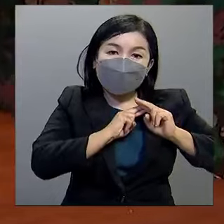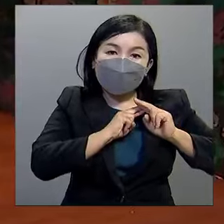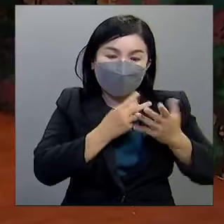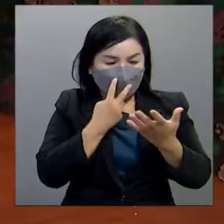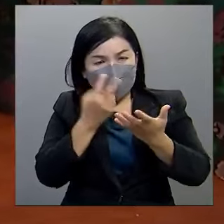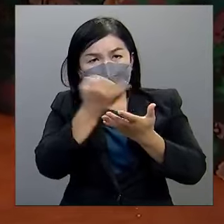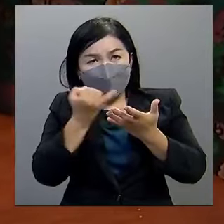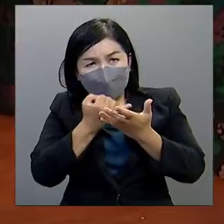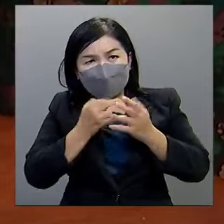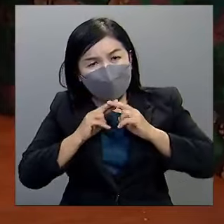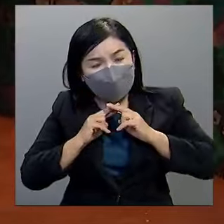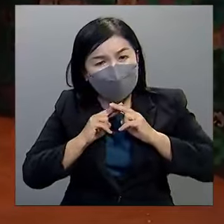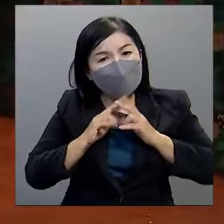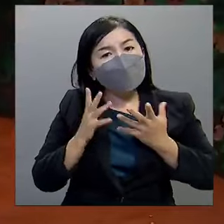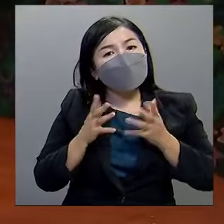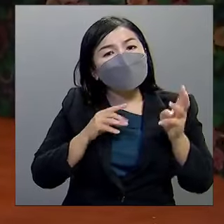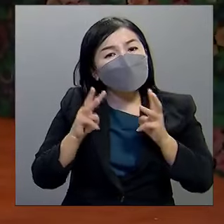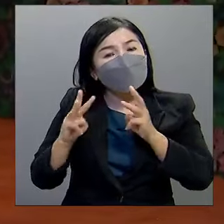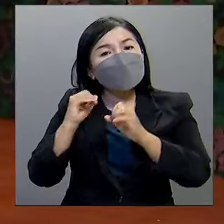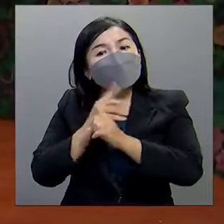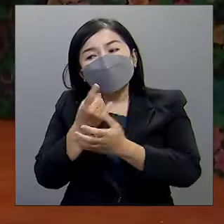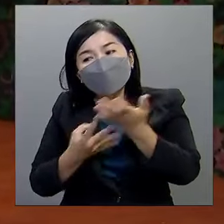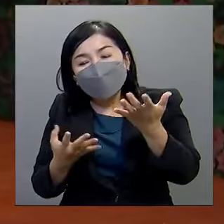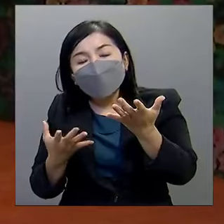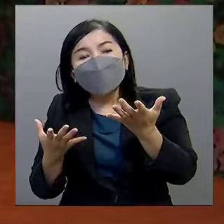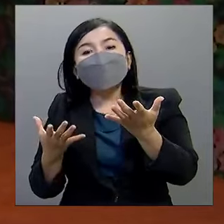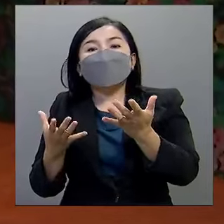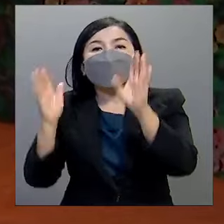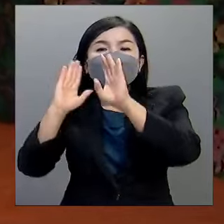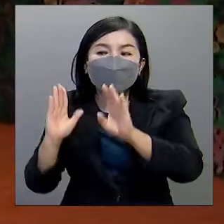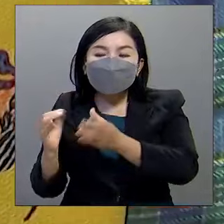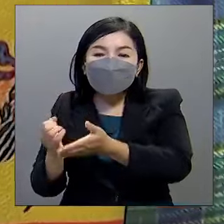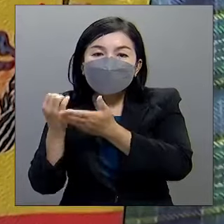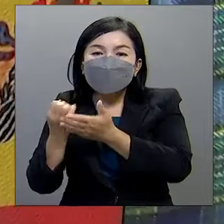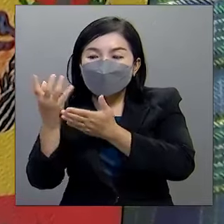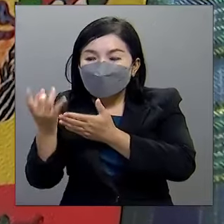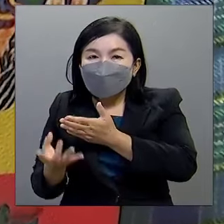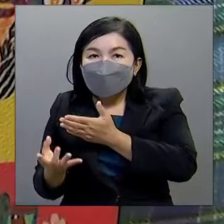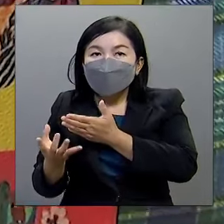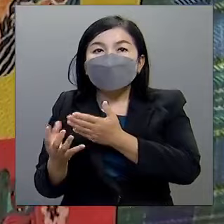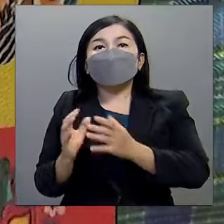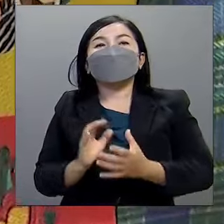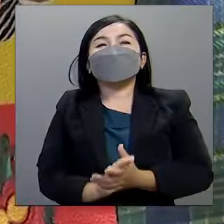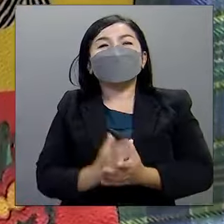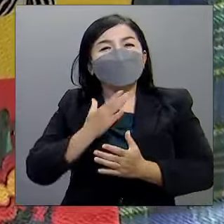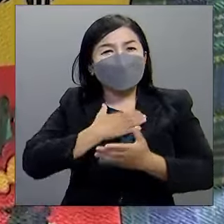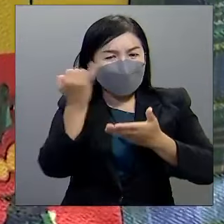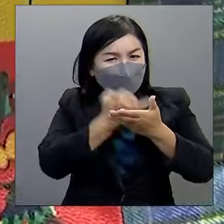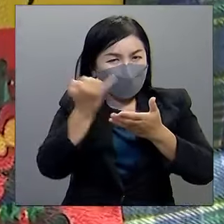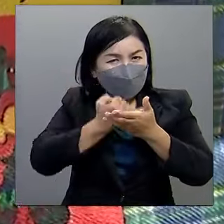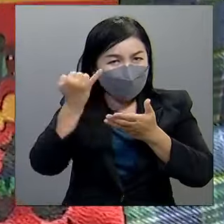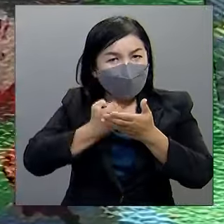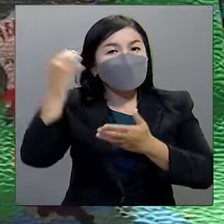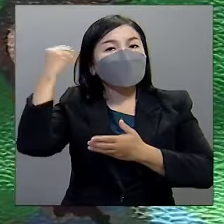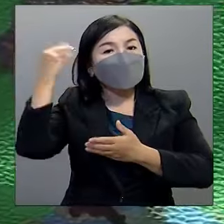าดูว่ารูปเนี้ยจะเอามาทำเป็นสินค้าอะไรใช้เทคนิคไหนซึ่งอย่างแบบที่เราทำบ่อยๆอะไรเงี้ย